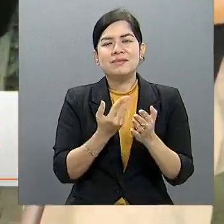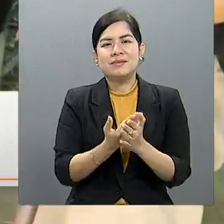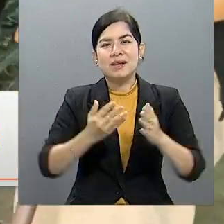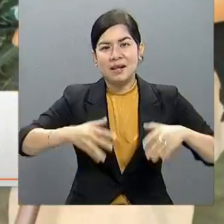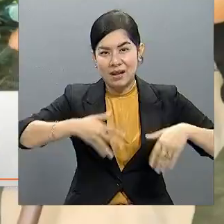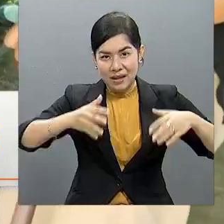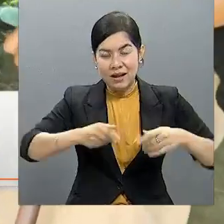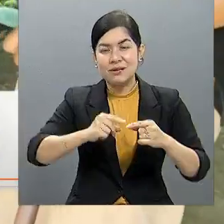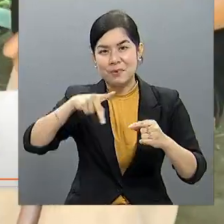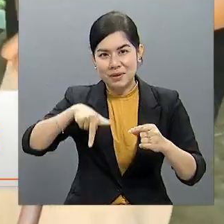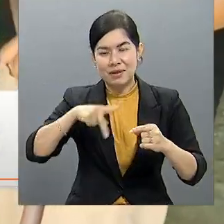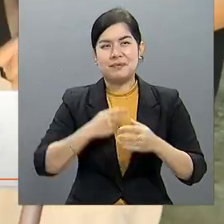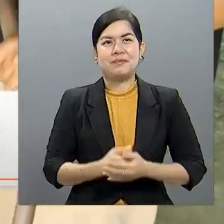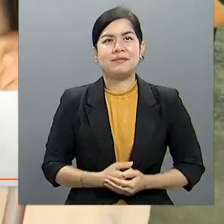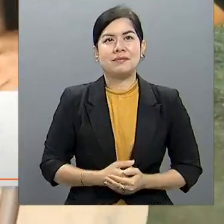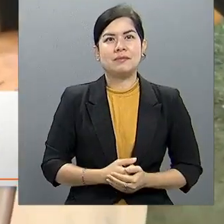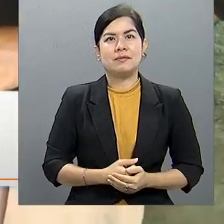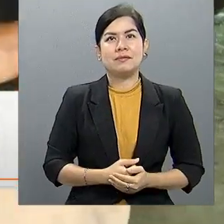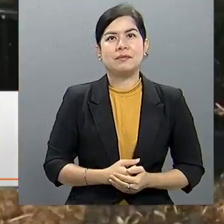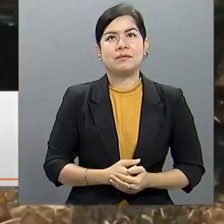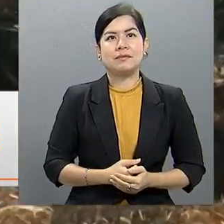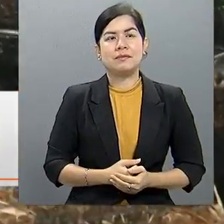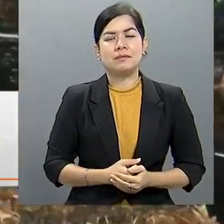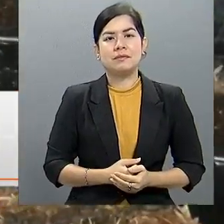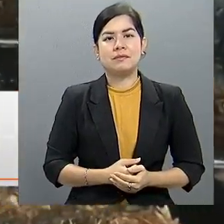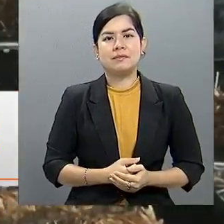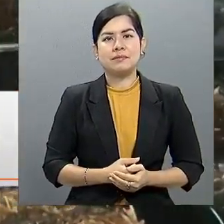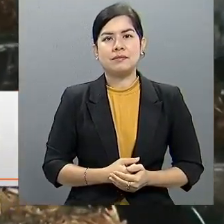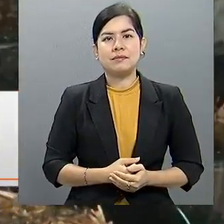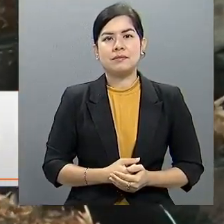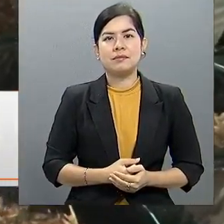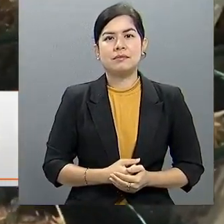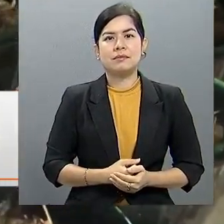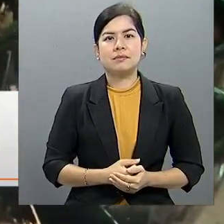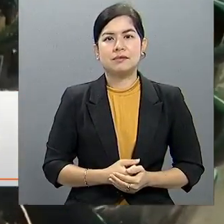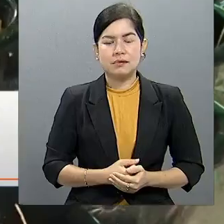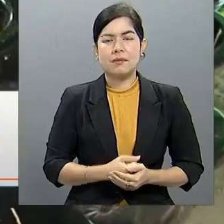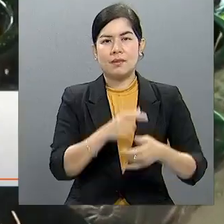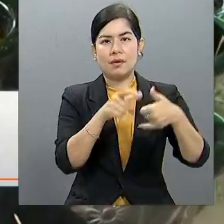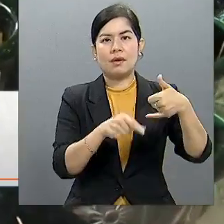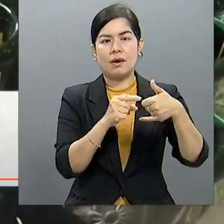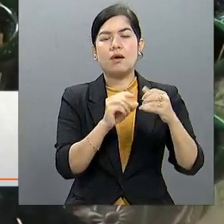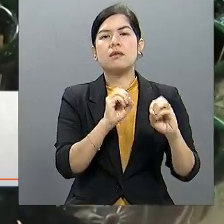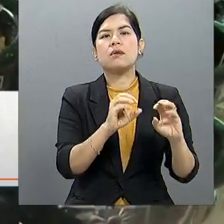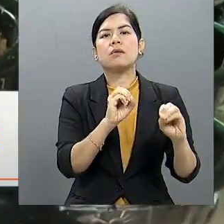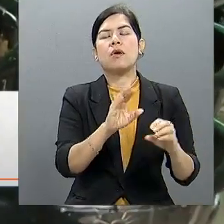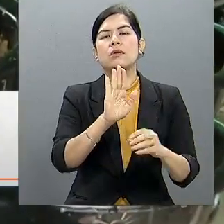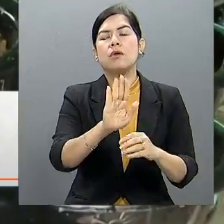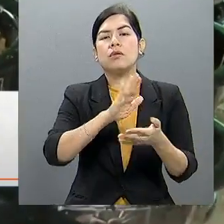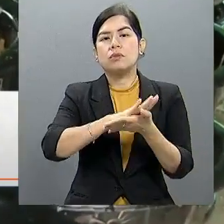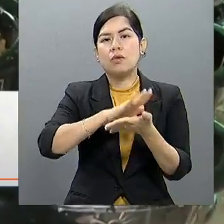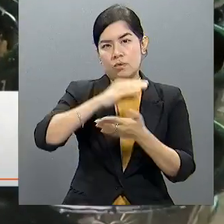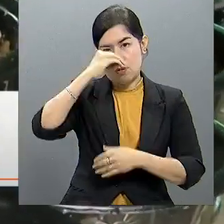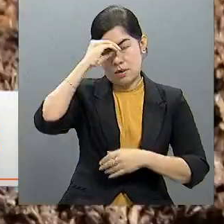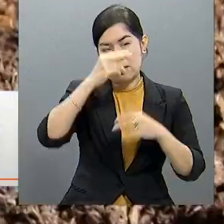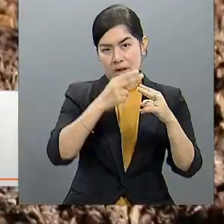ใหผมไปก่อนเลยอย่นี้ใชไครัทางคุณนฐพล อิทรัพ เป็คณครูประจำโงเดีเอกชนแหงหนึงใจัหวดราชบุรี